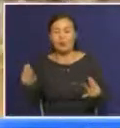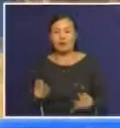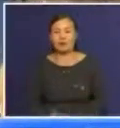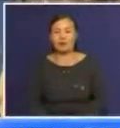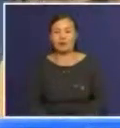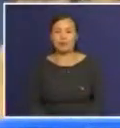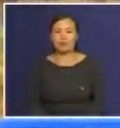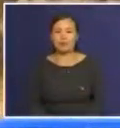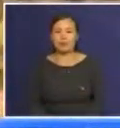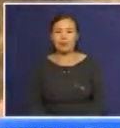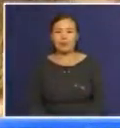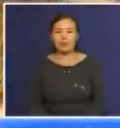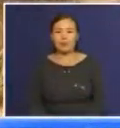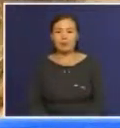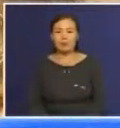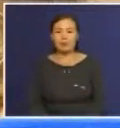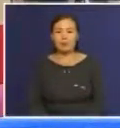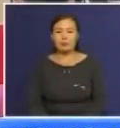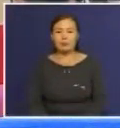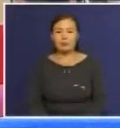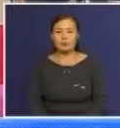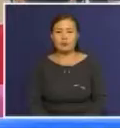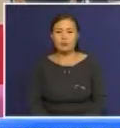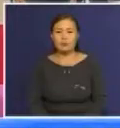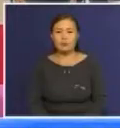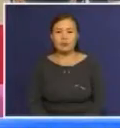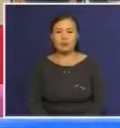Руслан Агаев, Амангелий Турахмет, Каспий Акпарат.